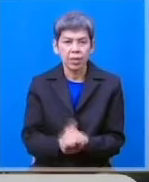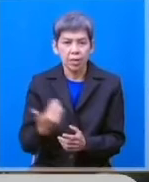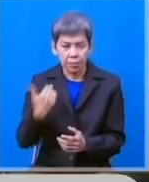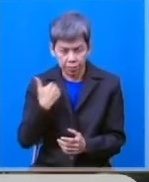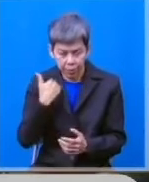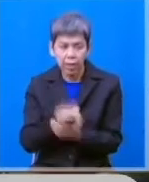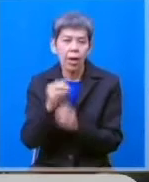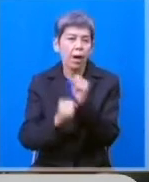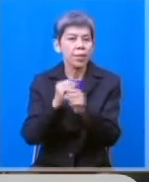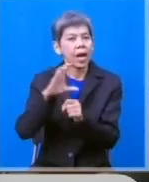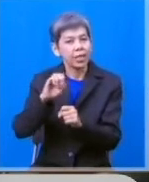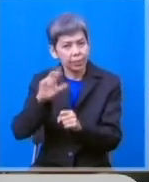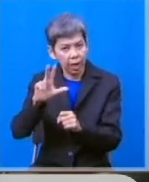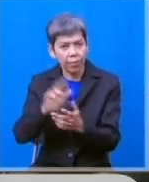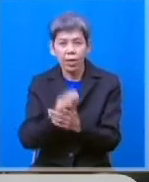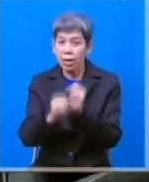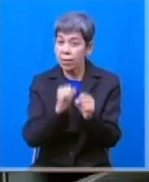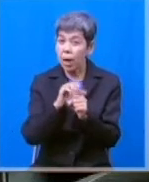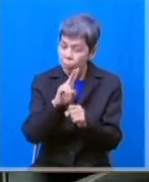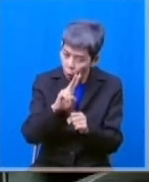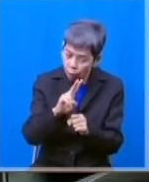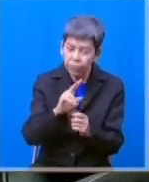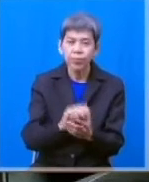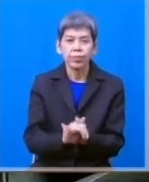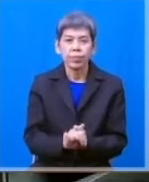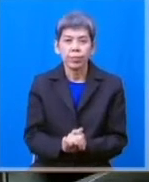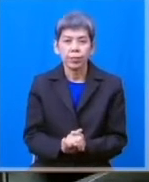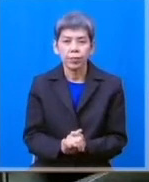น53นะครับ52นั่น